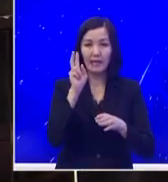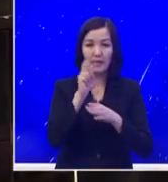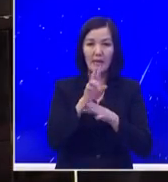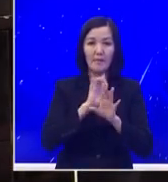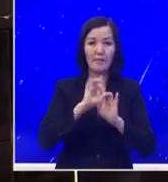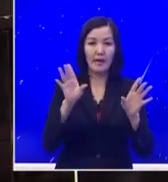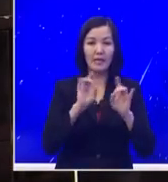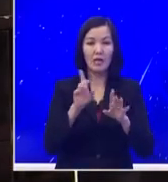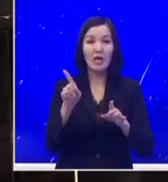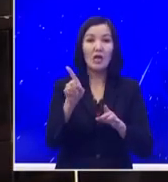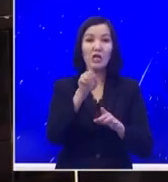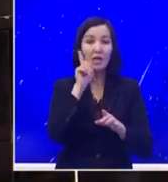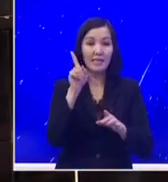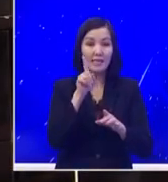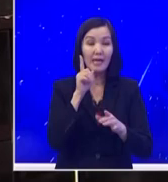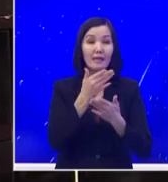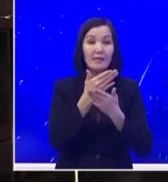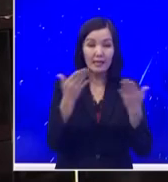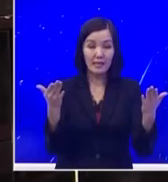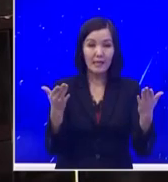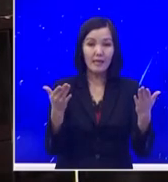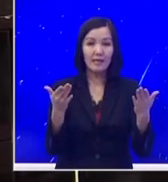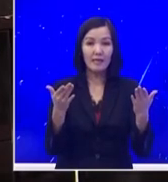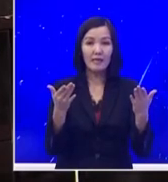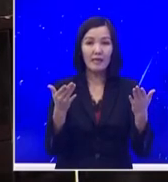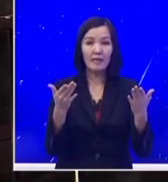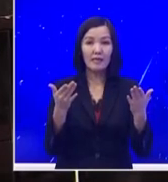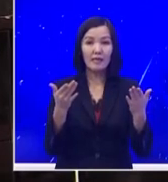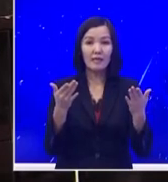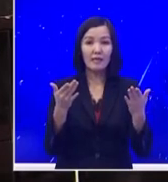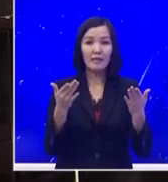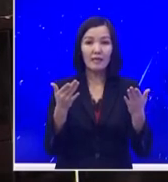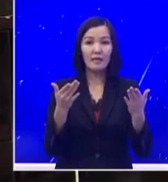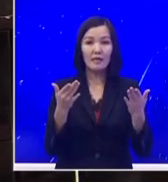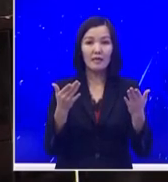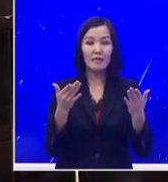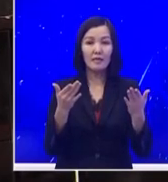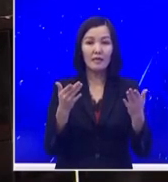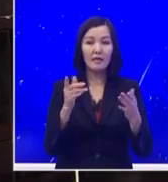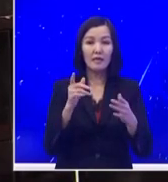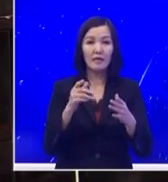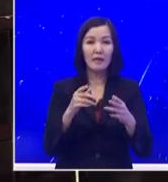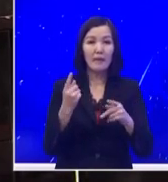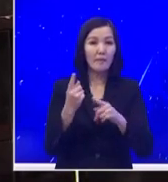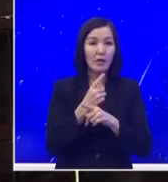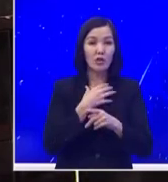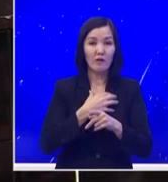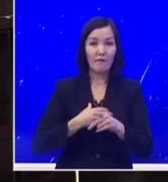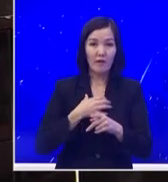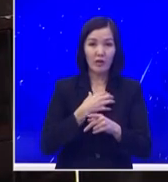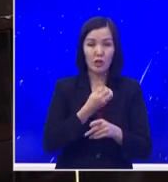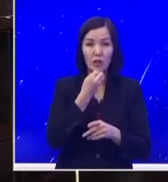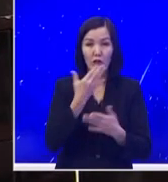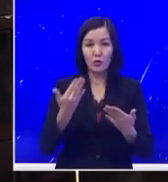Әй жастар, сендер ең адамның адам болуы, адамның жақсы